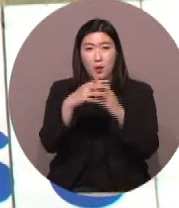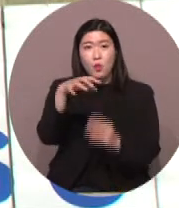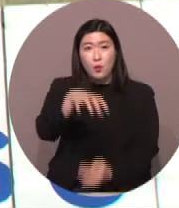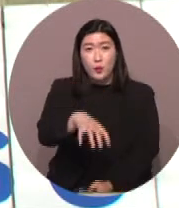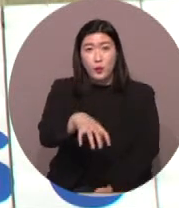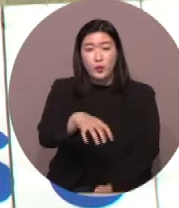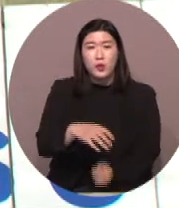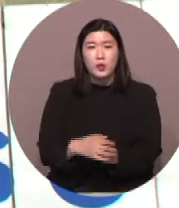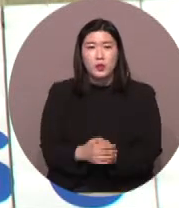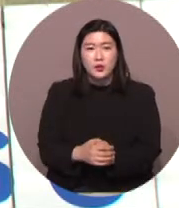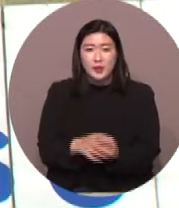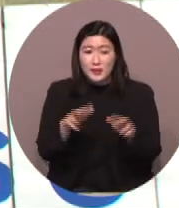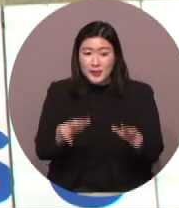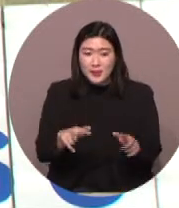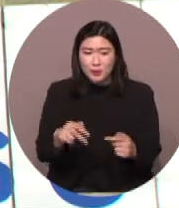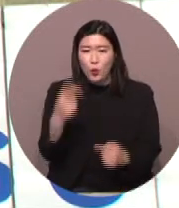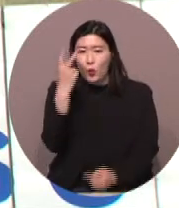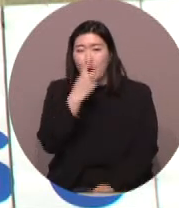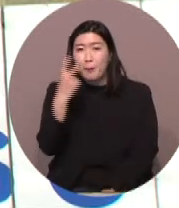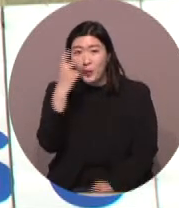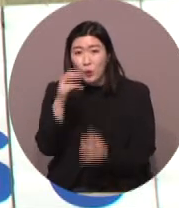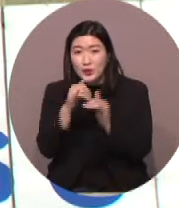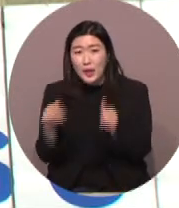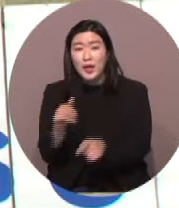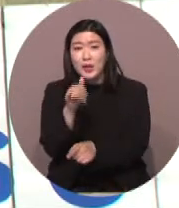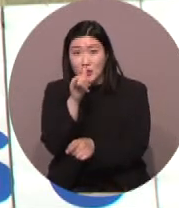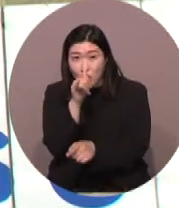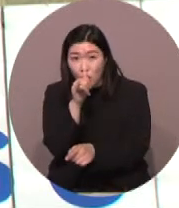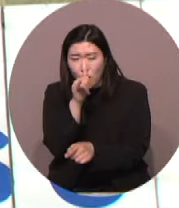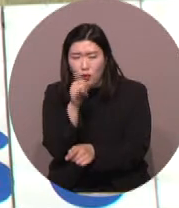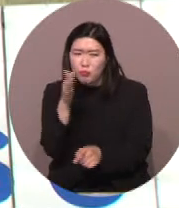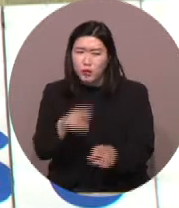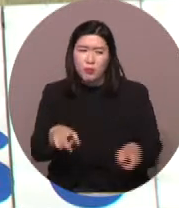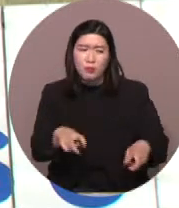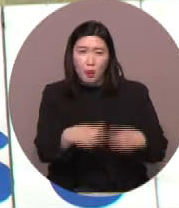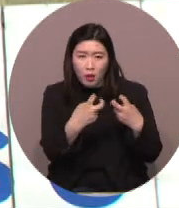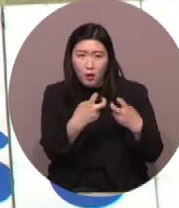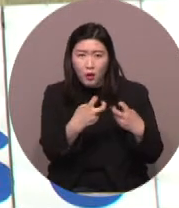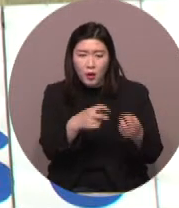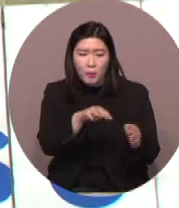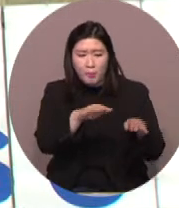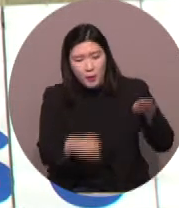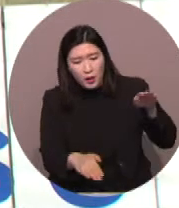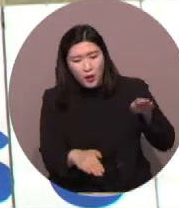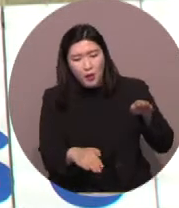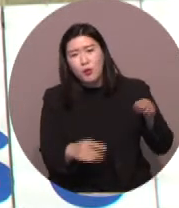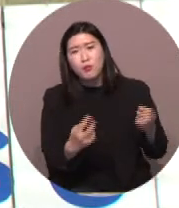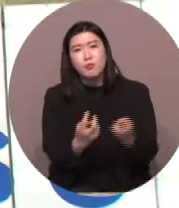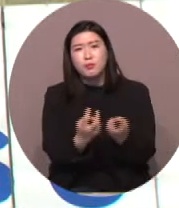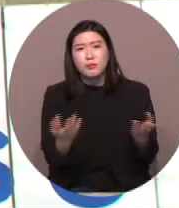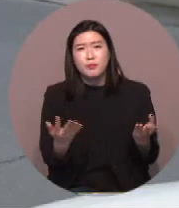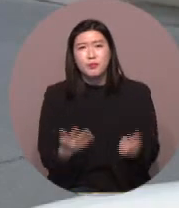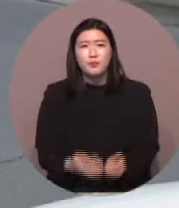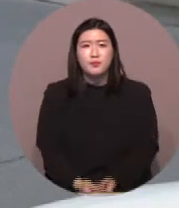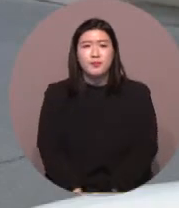현장입니다. 공사를 관리 감독할 감리자가 있음에도 불구하고 사고를 피할 수 없었습니다.